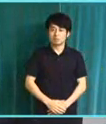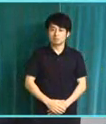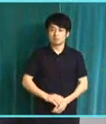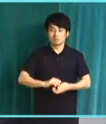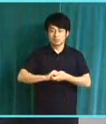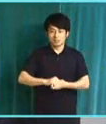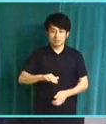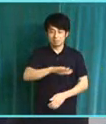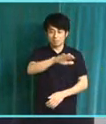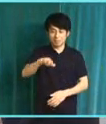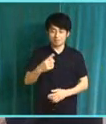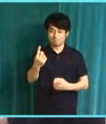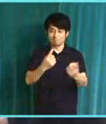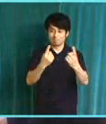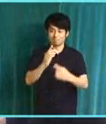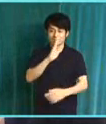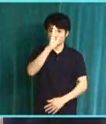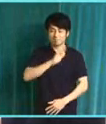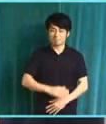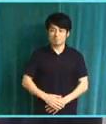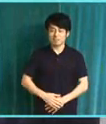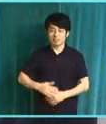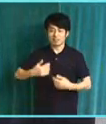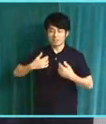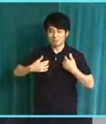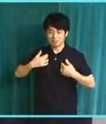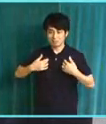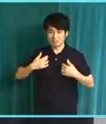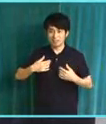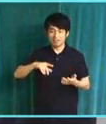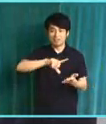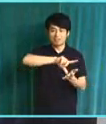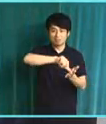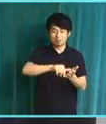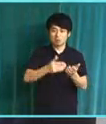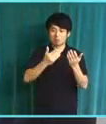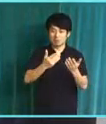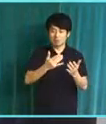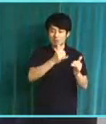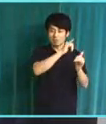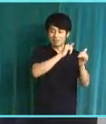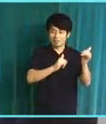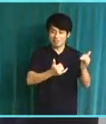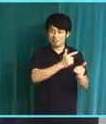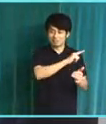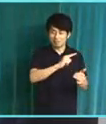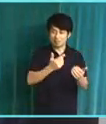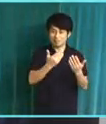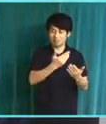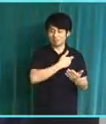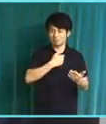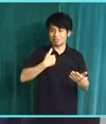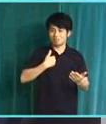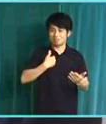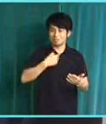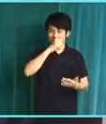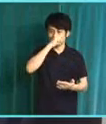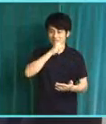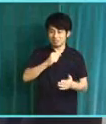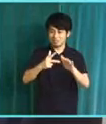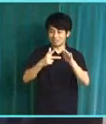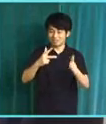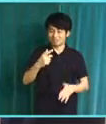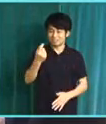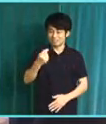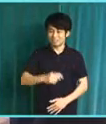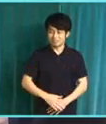はい、ぜひ来ていただければというふうに思います。 楽しみながら地元を知ることができる施設ですね。 はいはい、 では浅尾さん、最後にテ